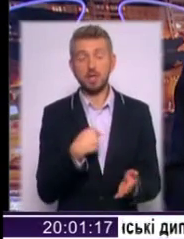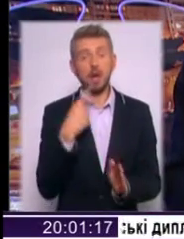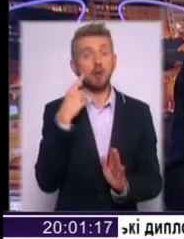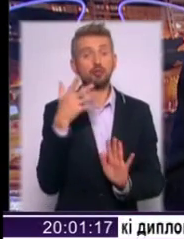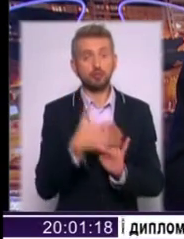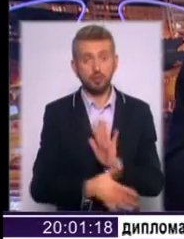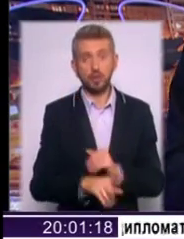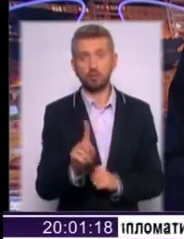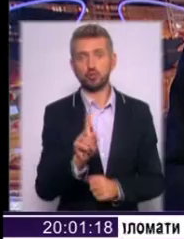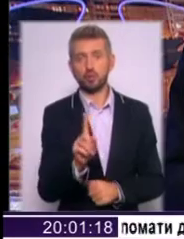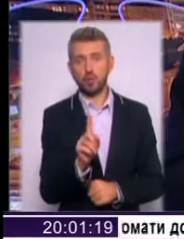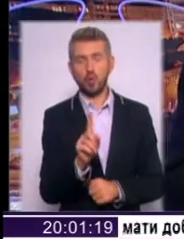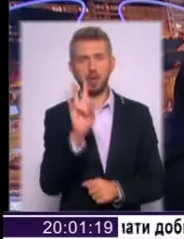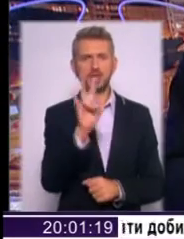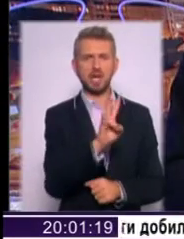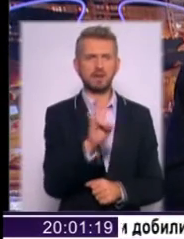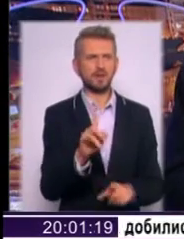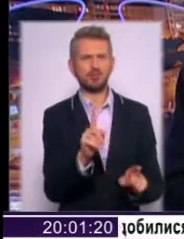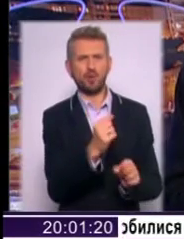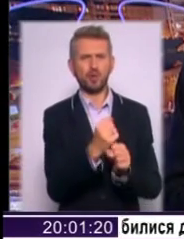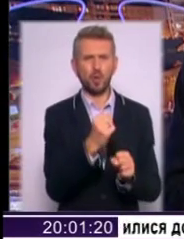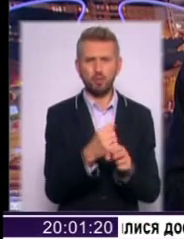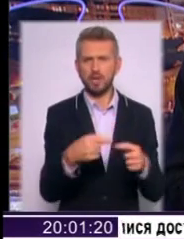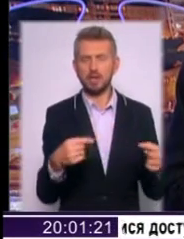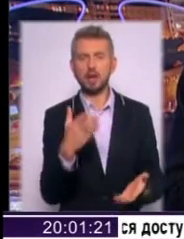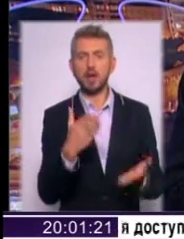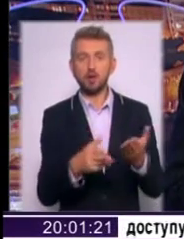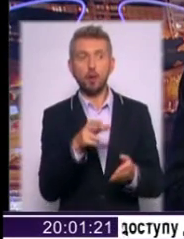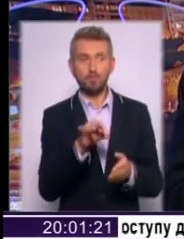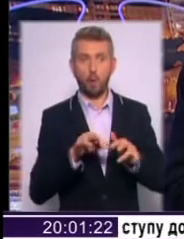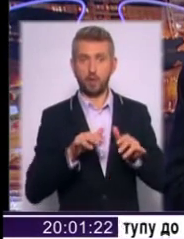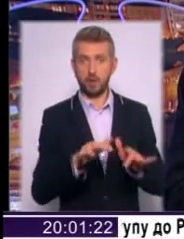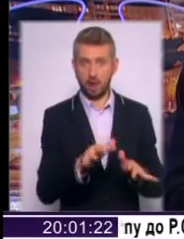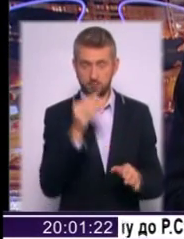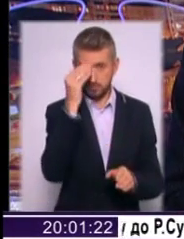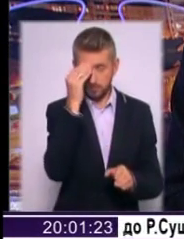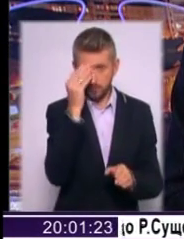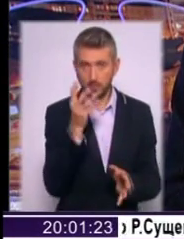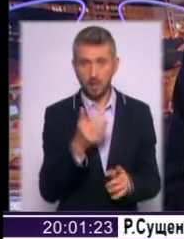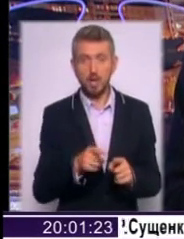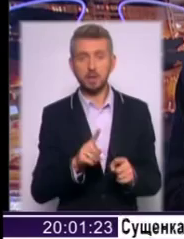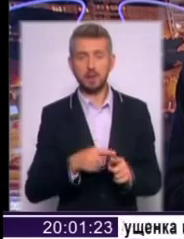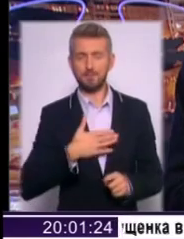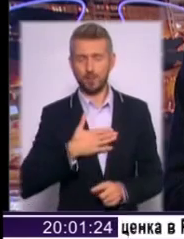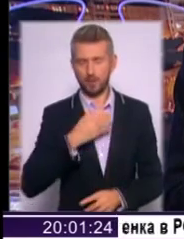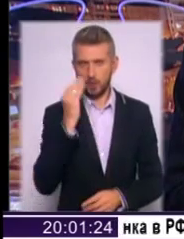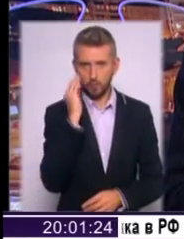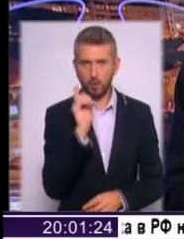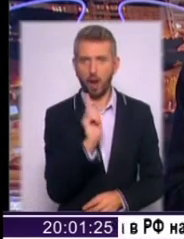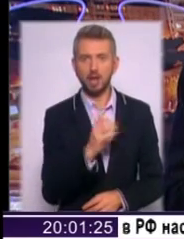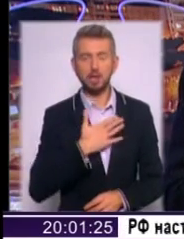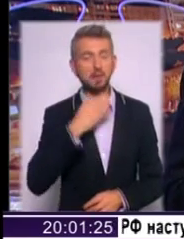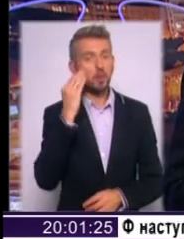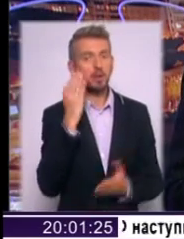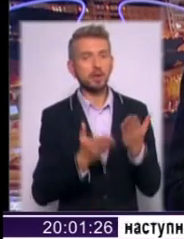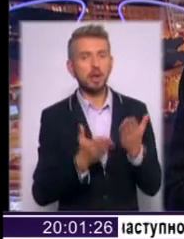що церкви там щось роблять і так далі, але якщо по ділам, то, знов-таки, це всього-навсього моя думка, але, на мій погляд,